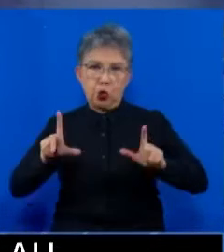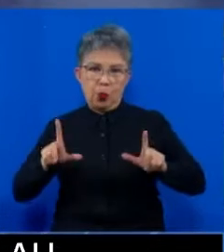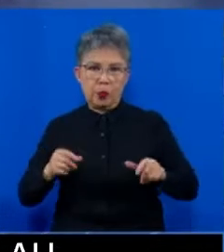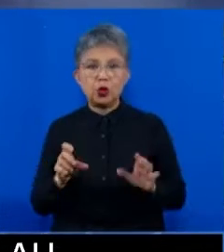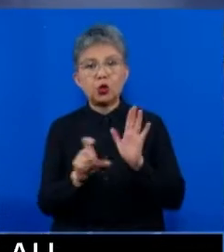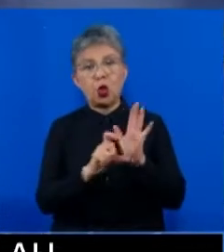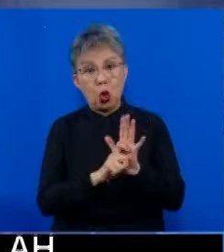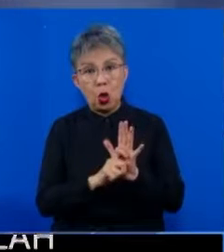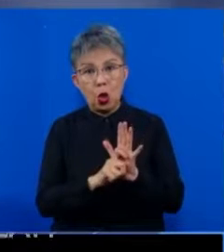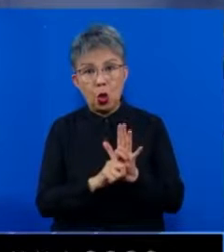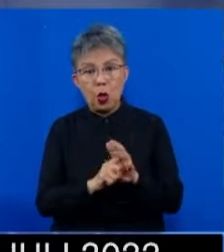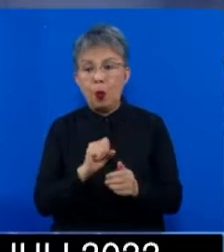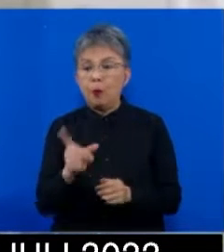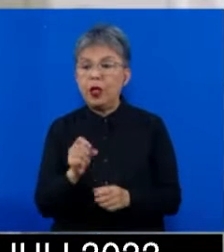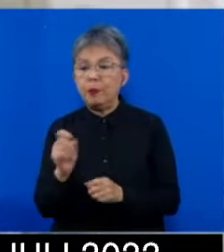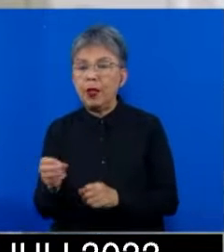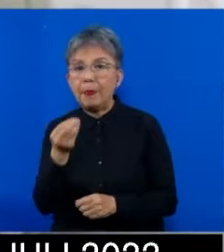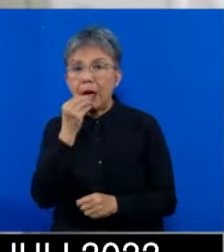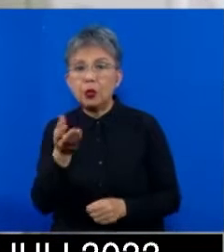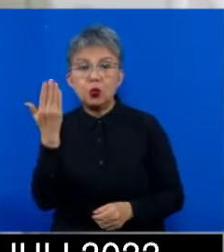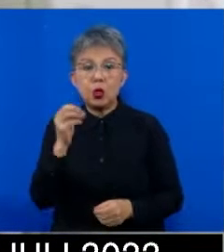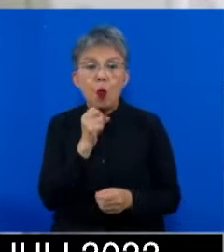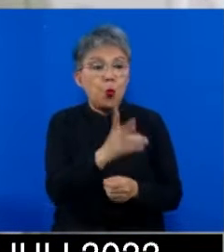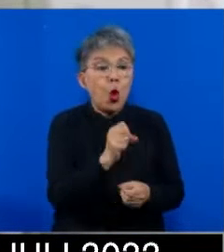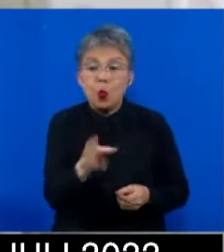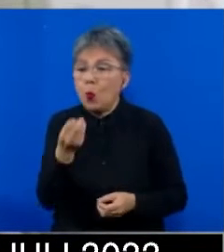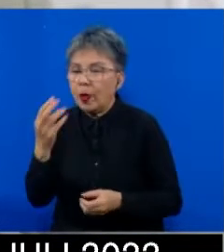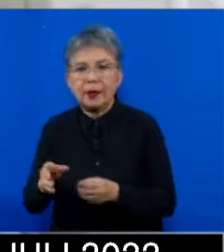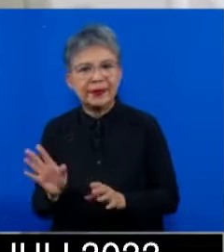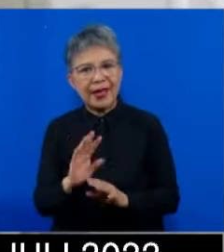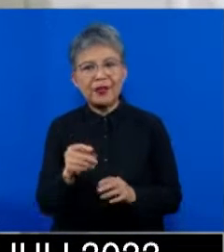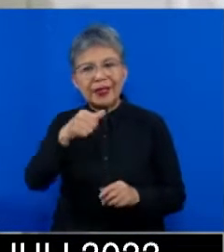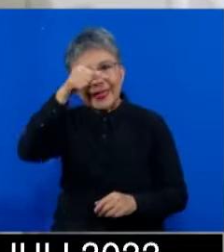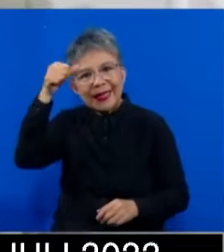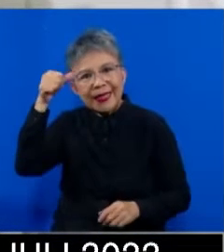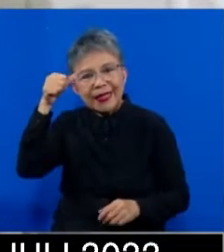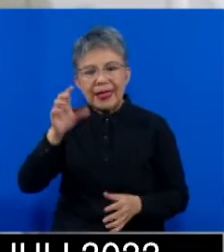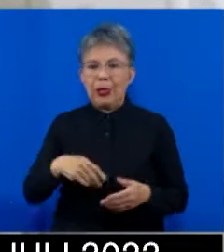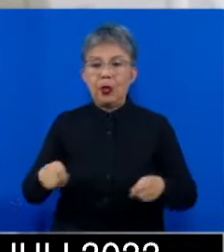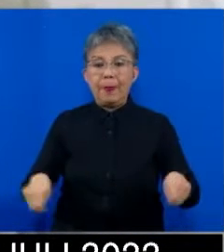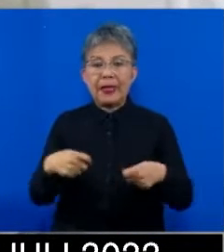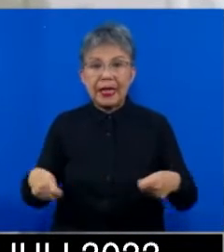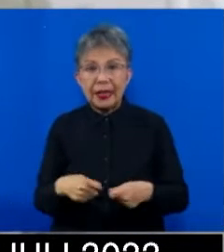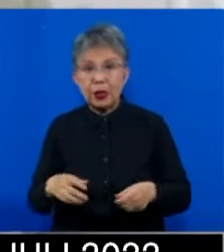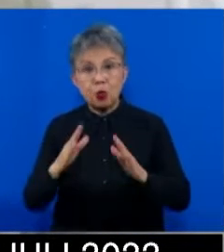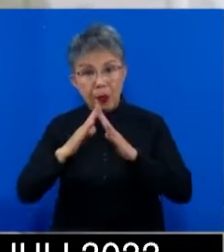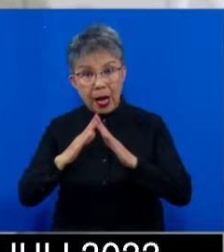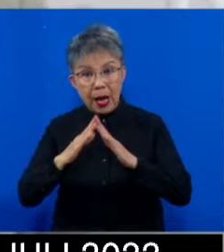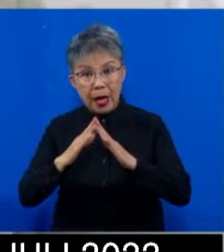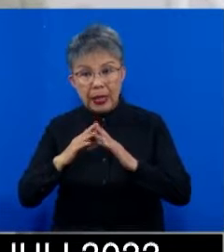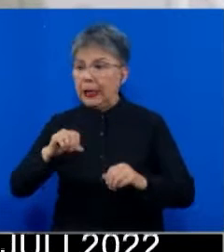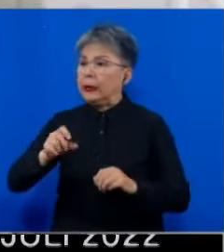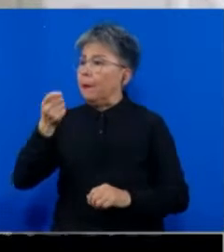satunya dalam membeli makanan. Atau mungkin beberapa sudah selama ini udah masak, Mbak, gimana mau lebih hemat lagi gitu.